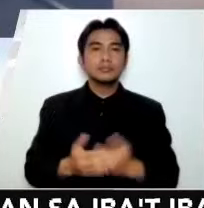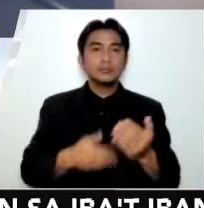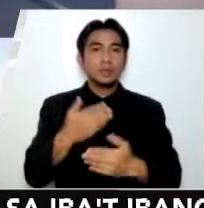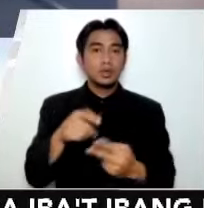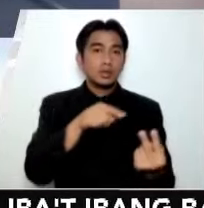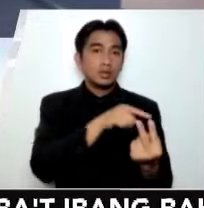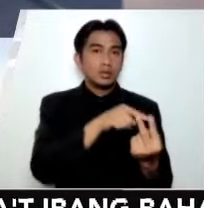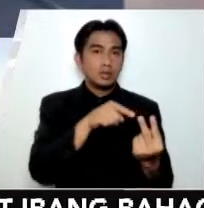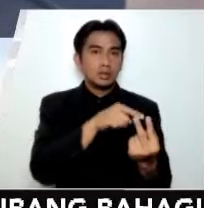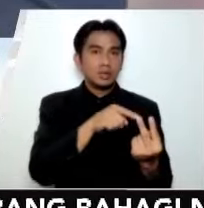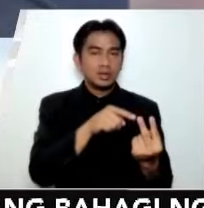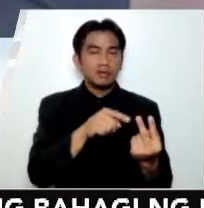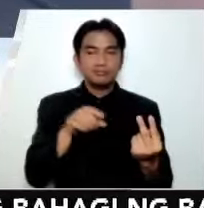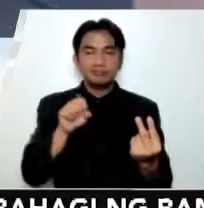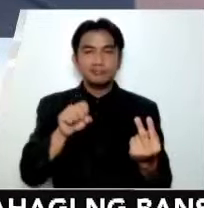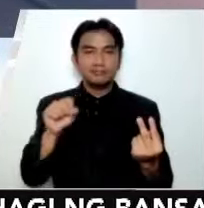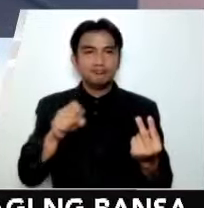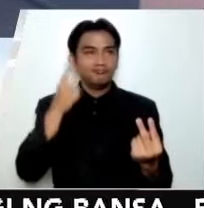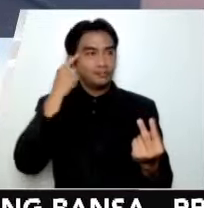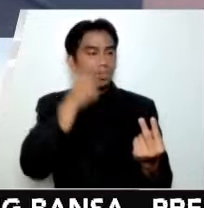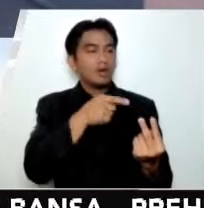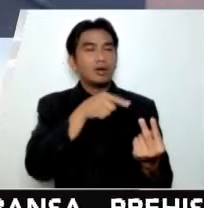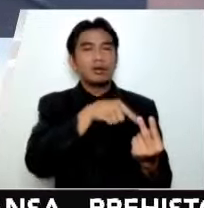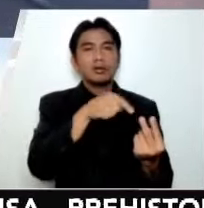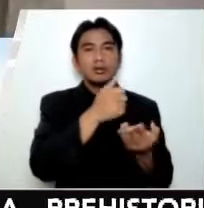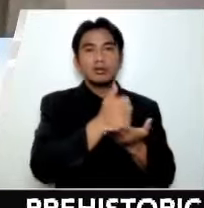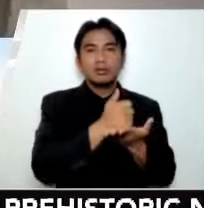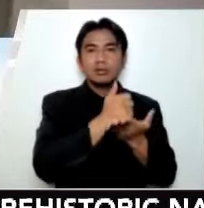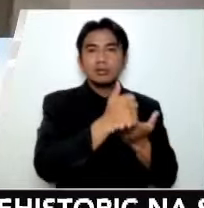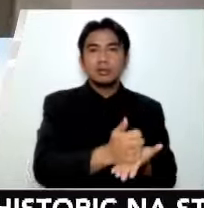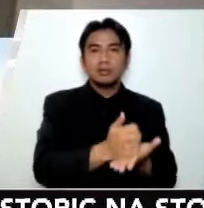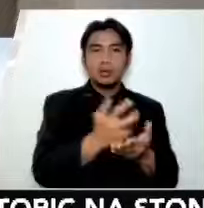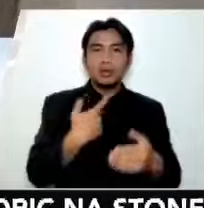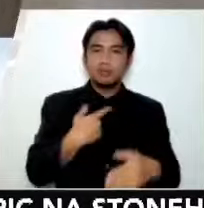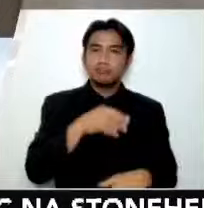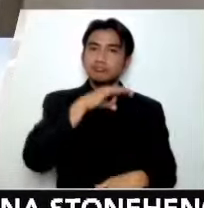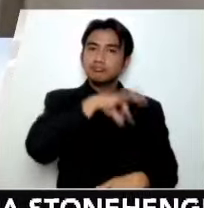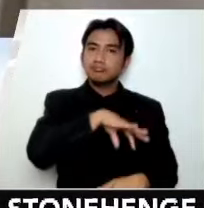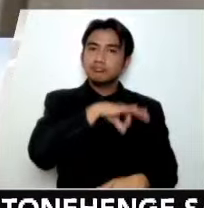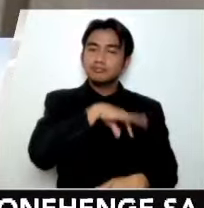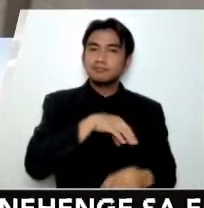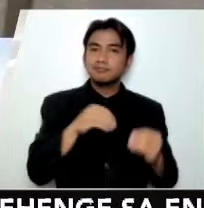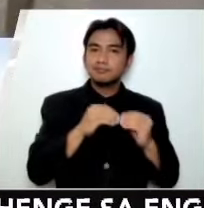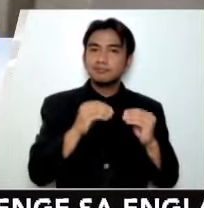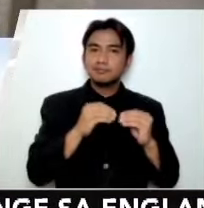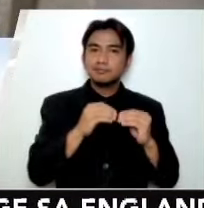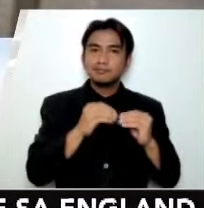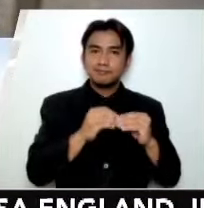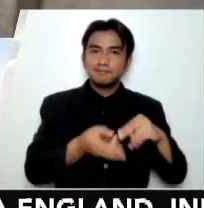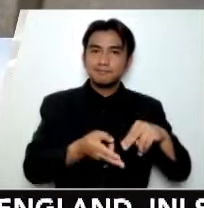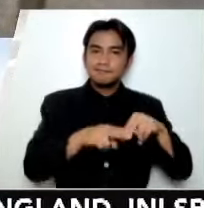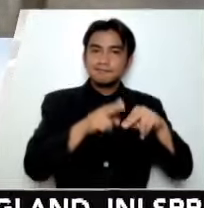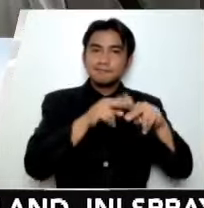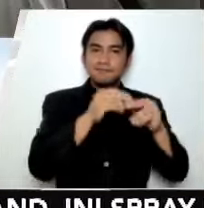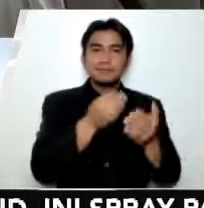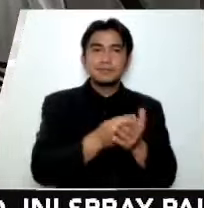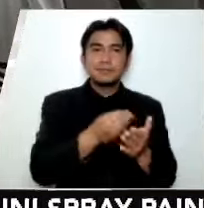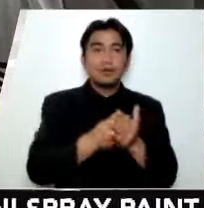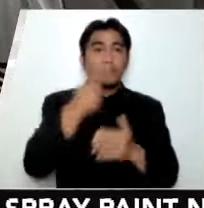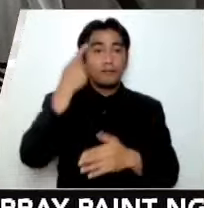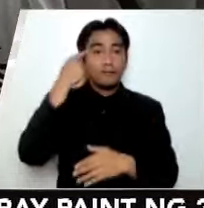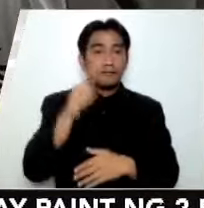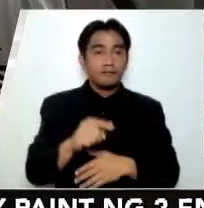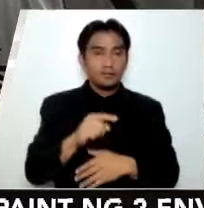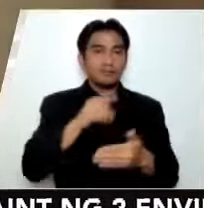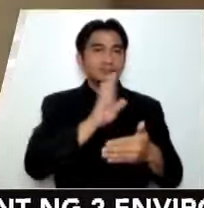sss na matulungang makapagpalit fund at ipon sa ilalim ng my SSS pension booster program